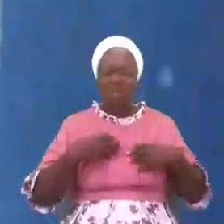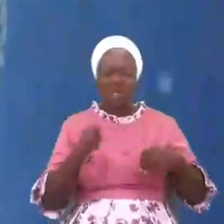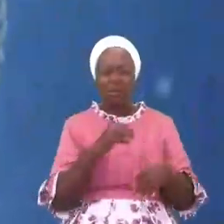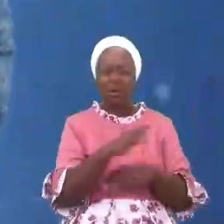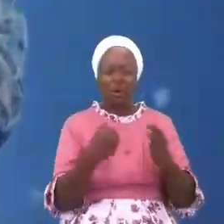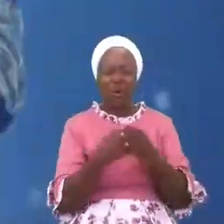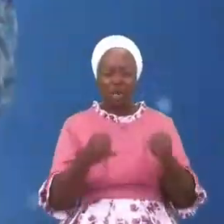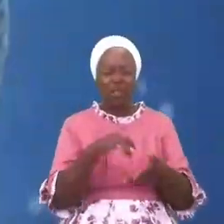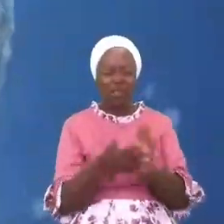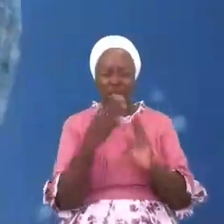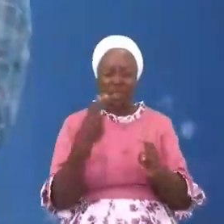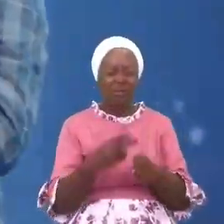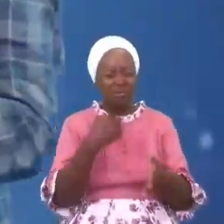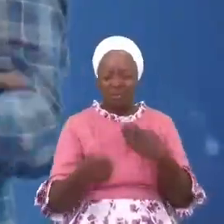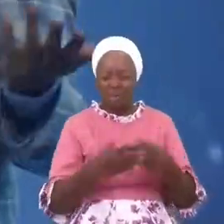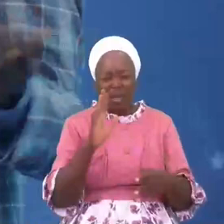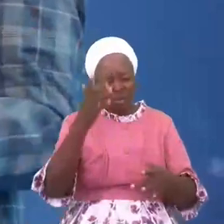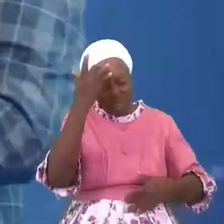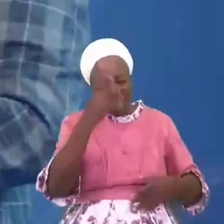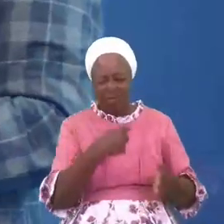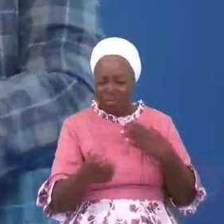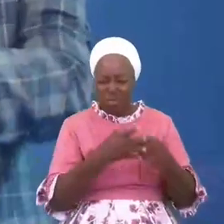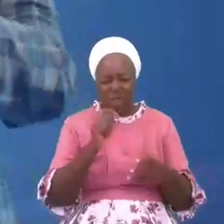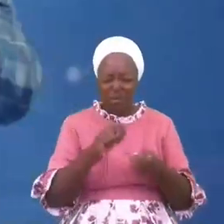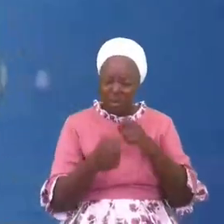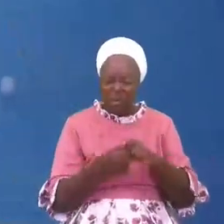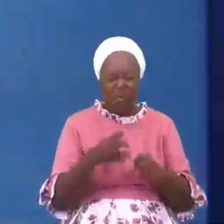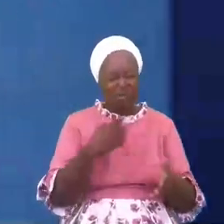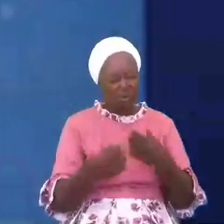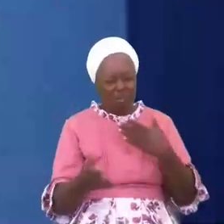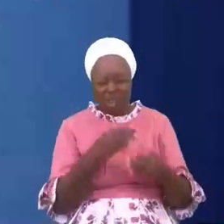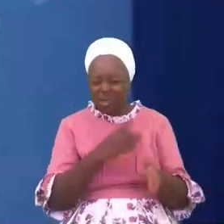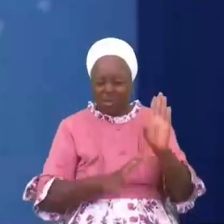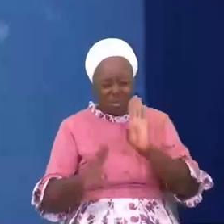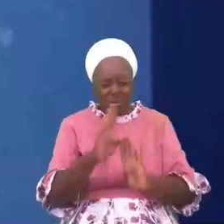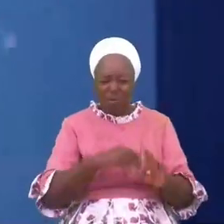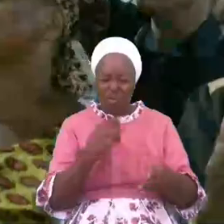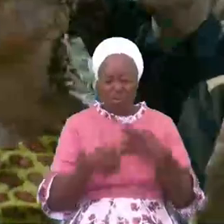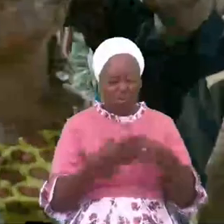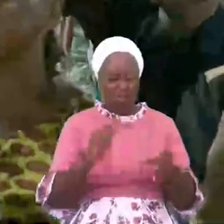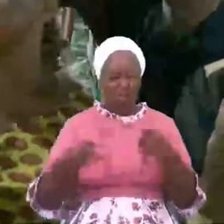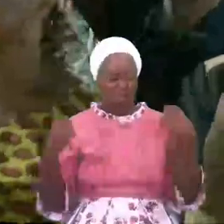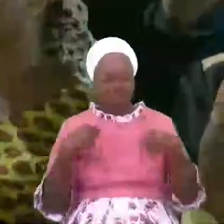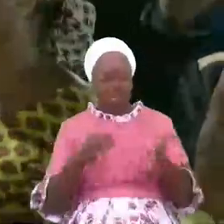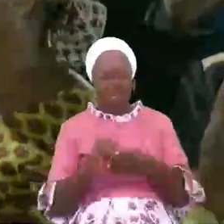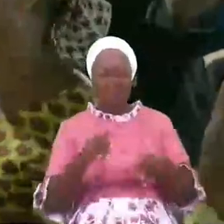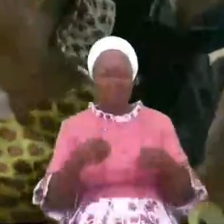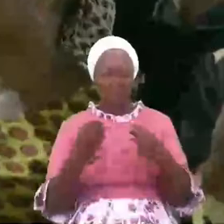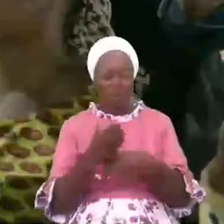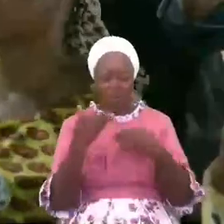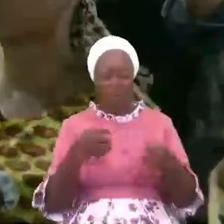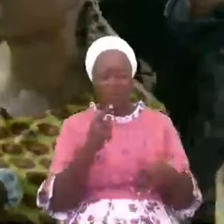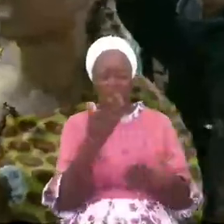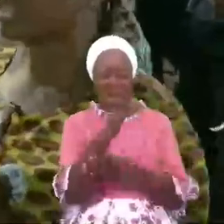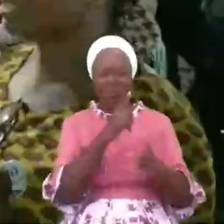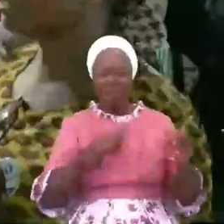Jésus. Quelle que soit ta maladie, quelle que soit ton infirmité, quelle que soit la douleur que tu endures, la main de